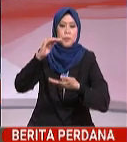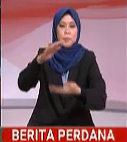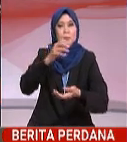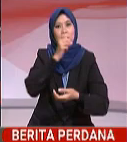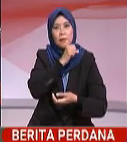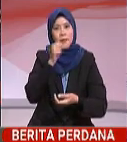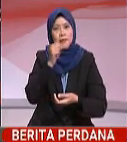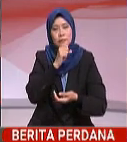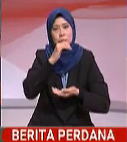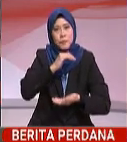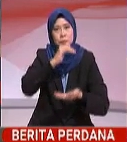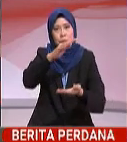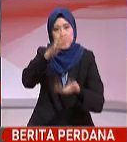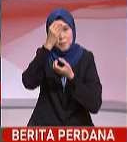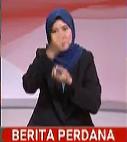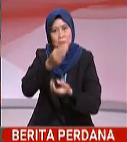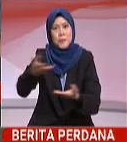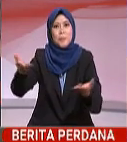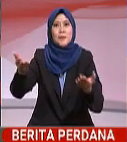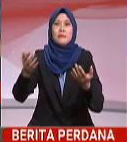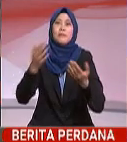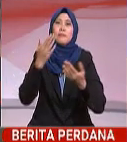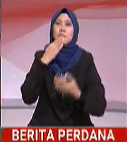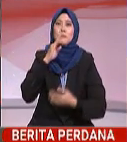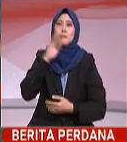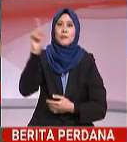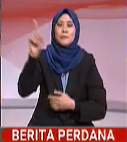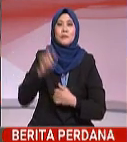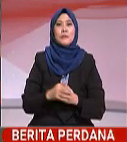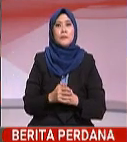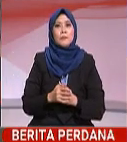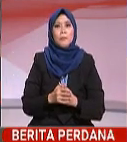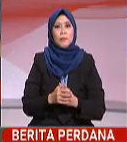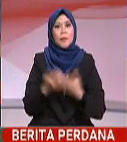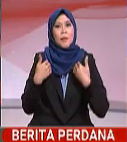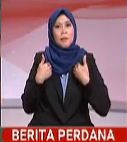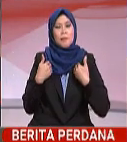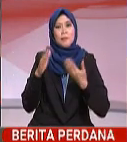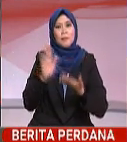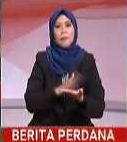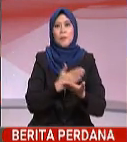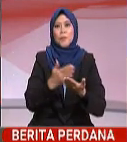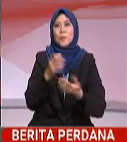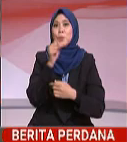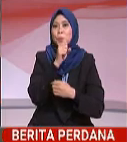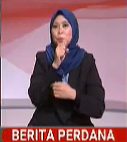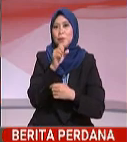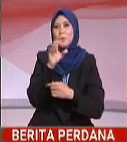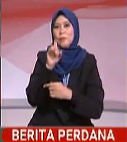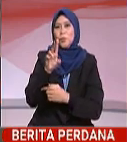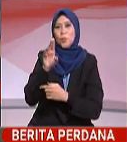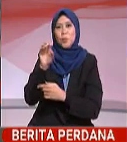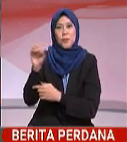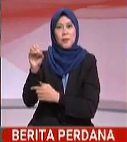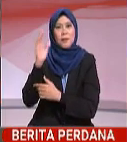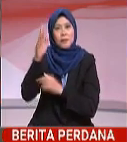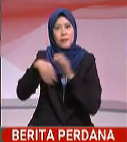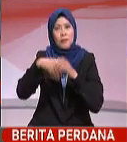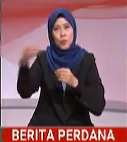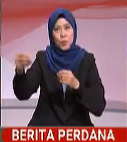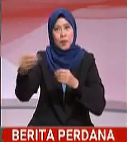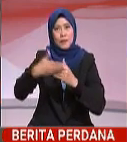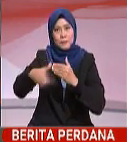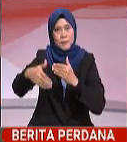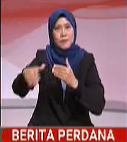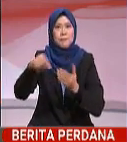baiknya dan Alhamdulillah. Sebenarnya kita orang dah ada lagu duo. sendirian. InsyaAllah akan keluar pada lepas-lepas